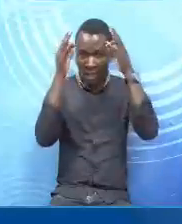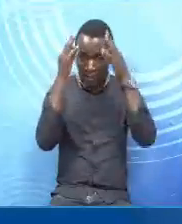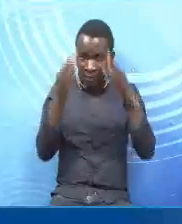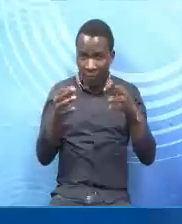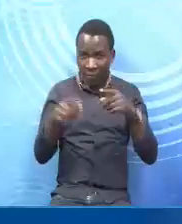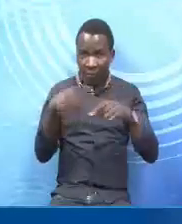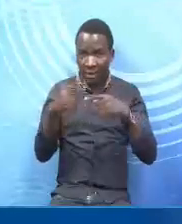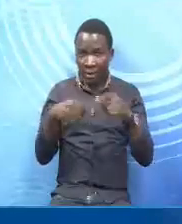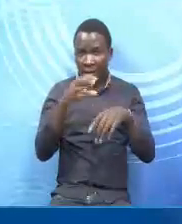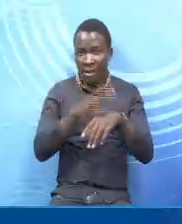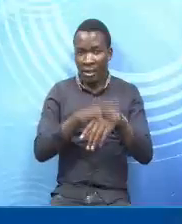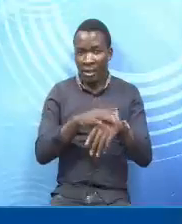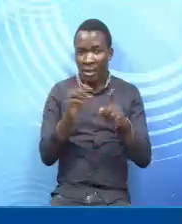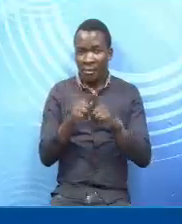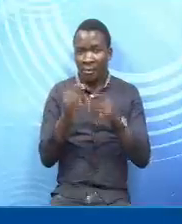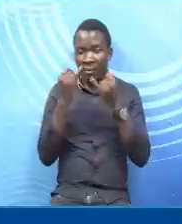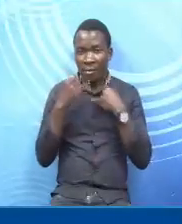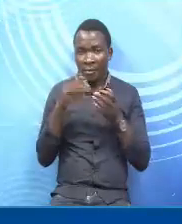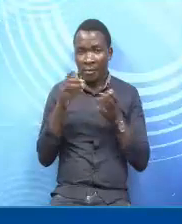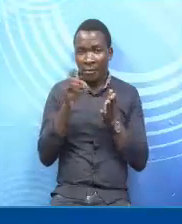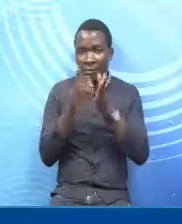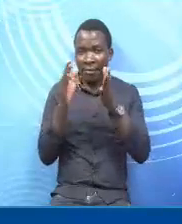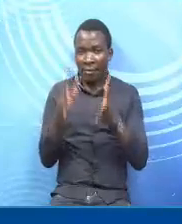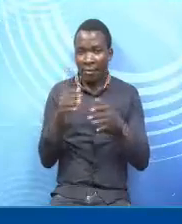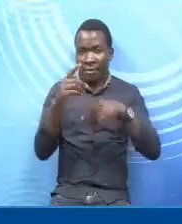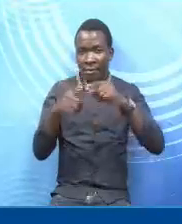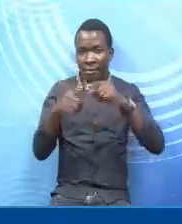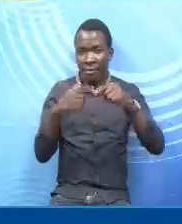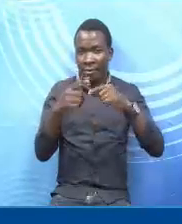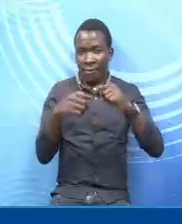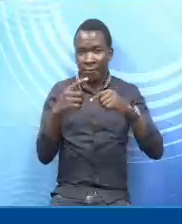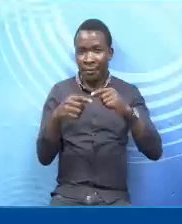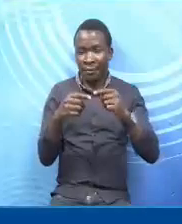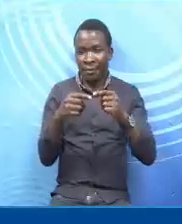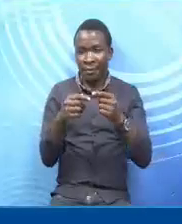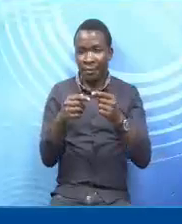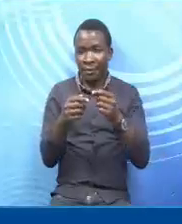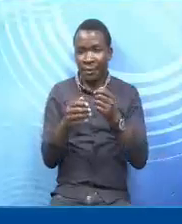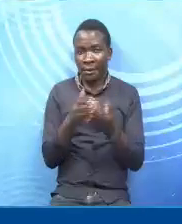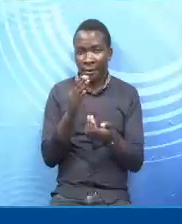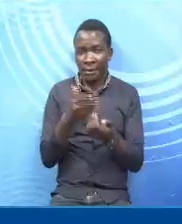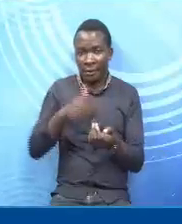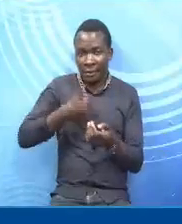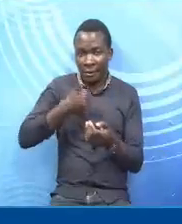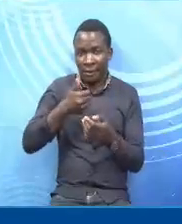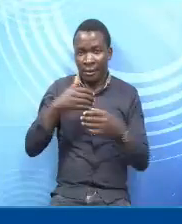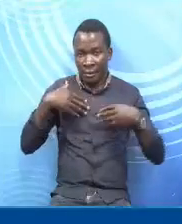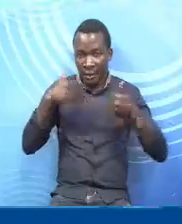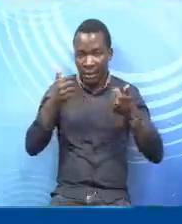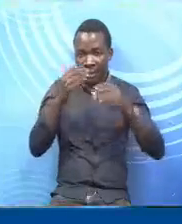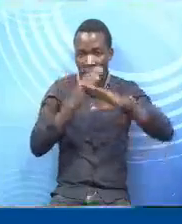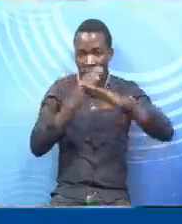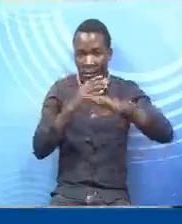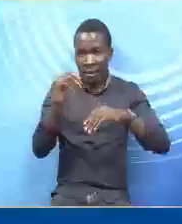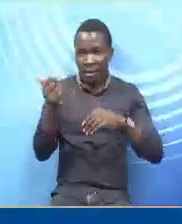tubibwirwa n'abaganga mu gukomeza kwiyitaho kugira ngo bakire, ariko no kurinda abandi kugira ngo ubwandu bugabanuke.